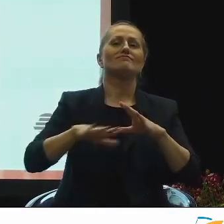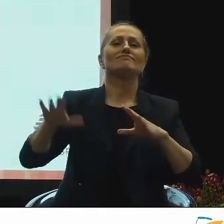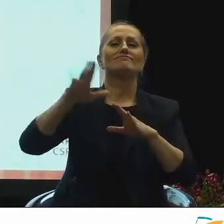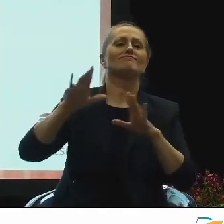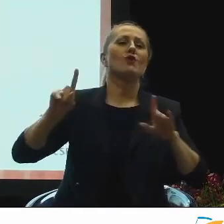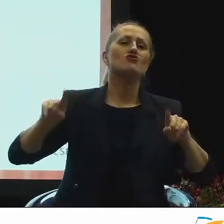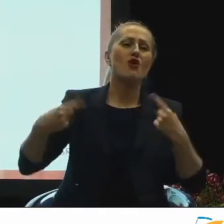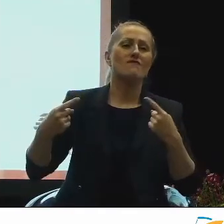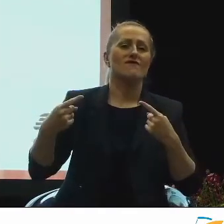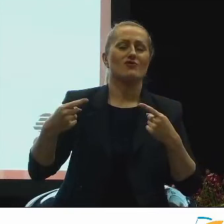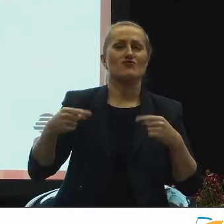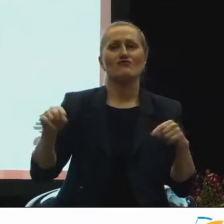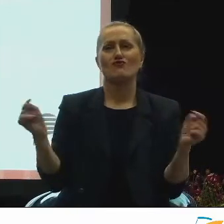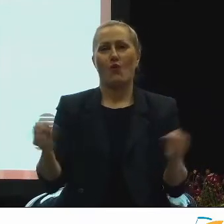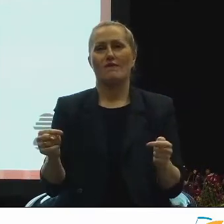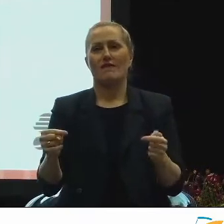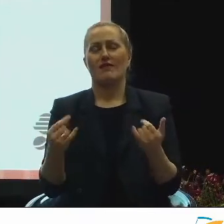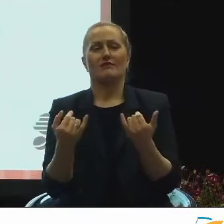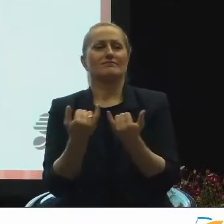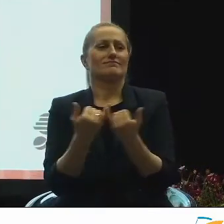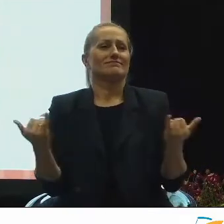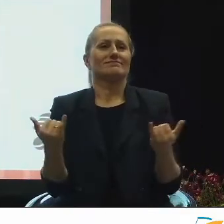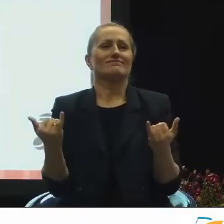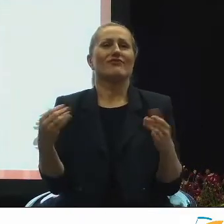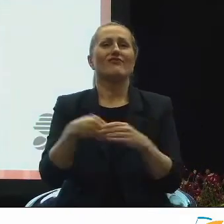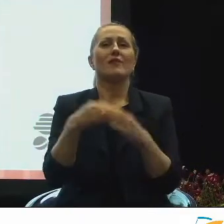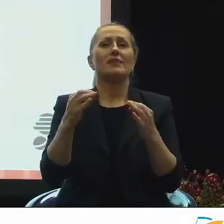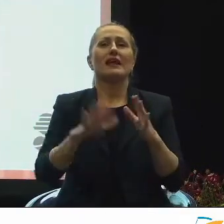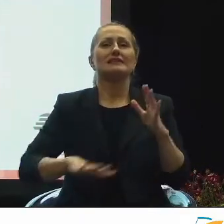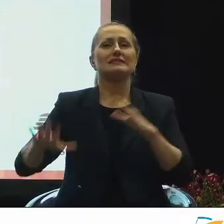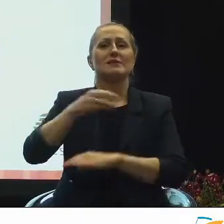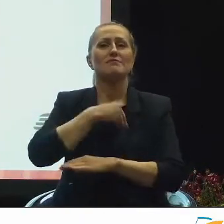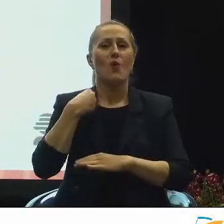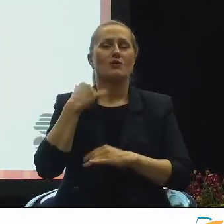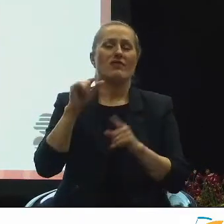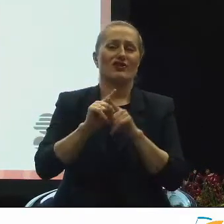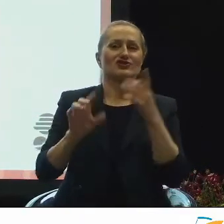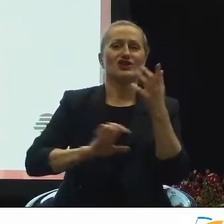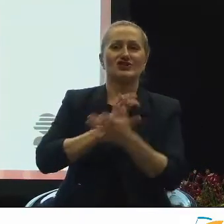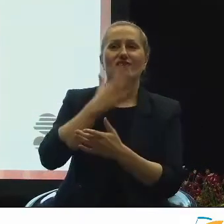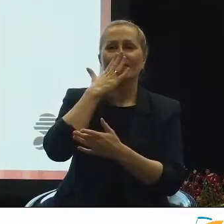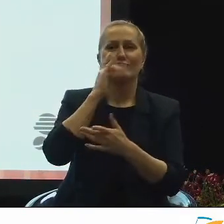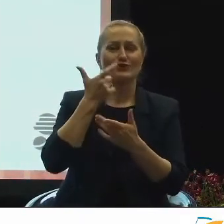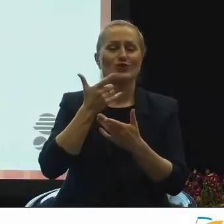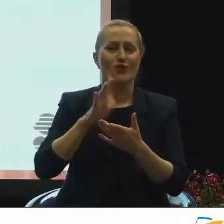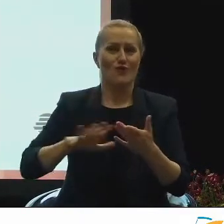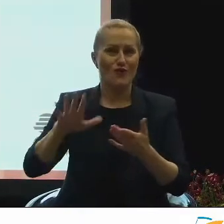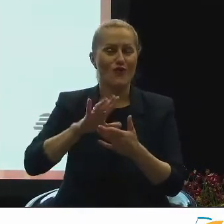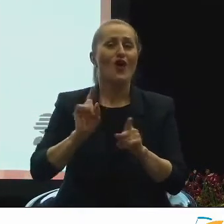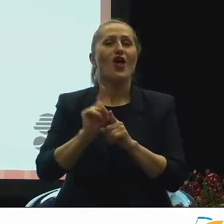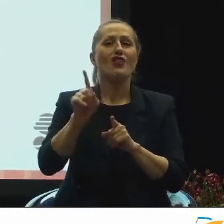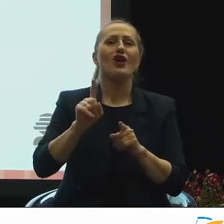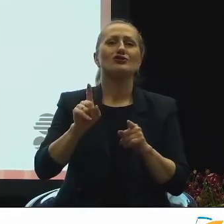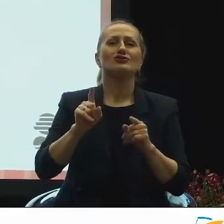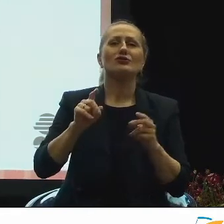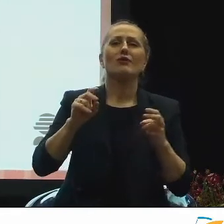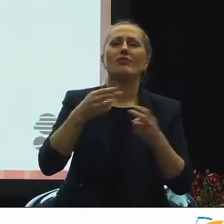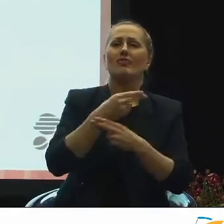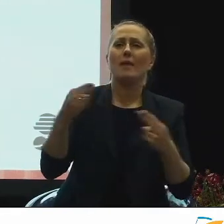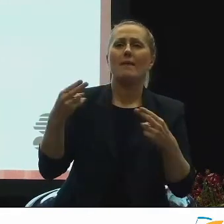konfliktów, w kontekście tego, co się dzieje aktualnie w Polsce i na świecie, a także w kontekście tych wyzwań, które